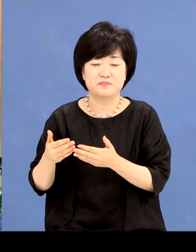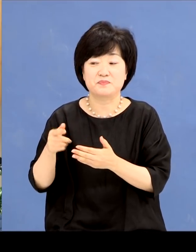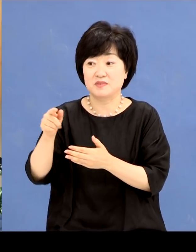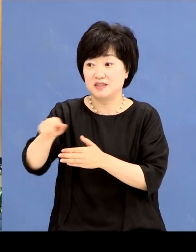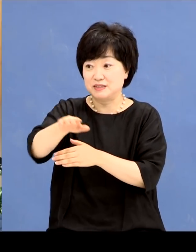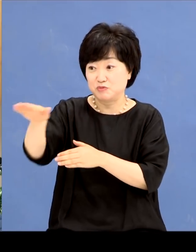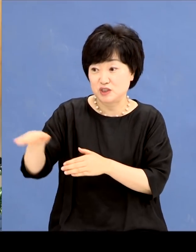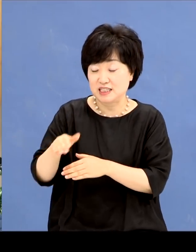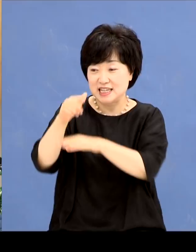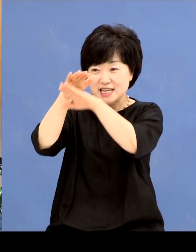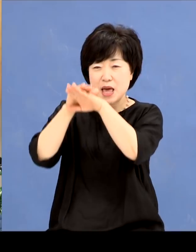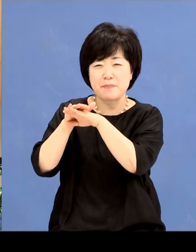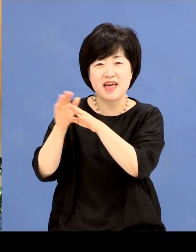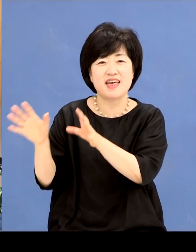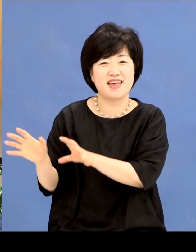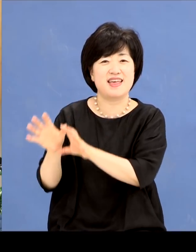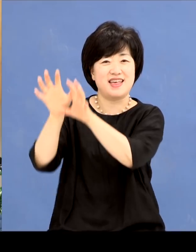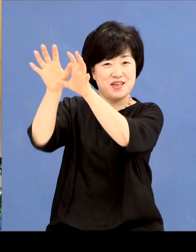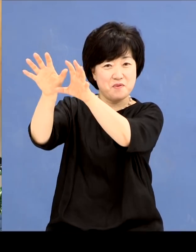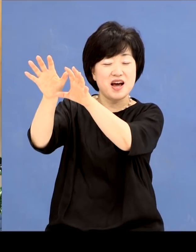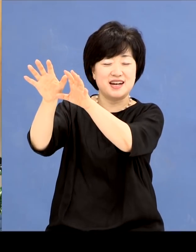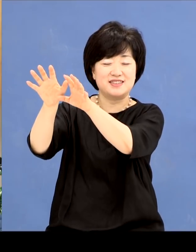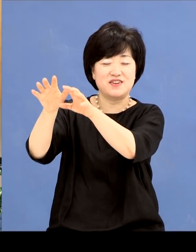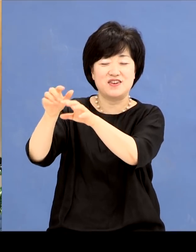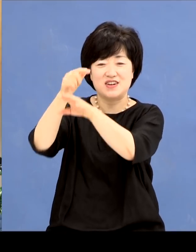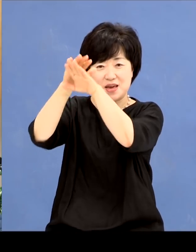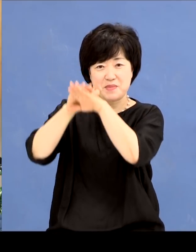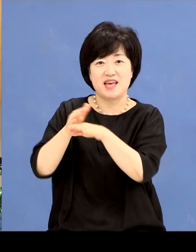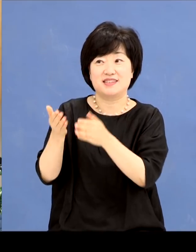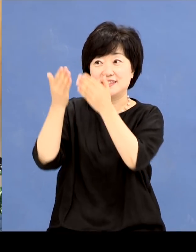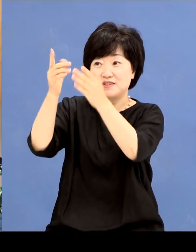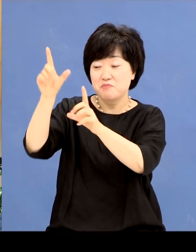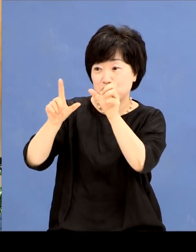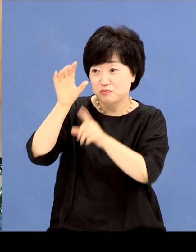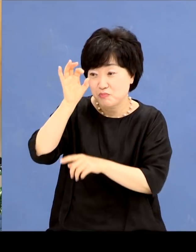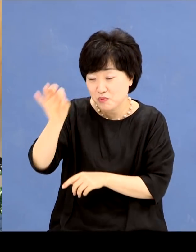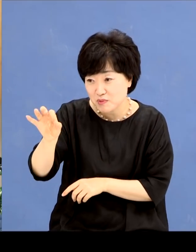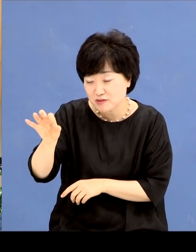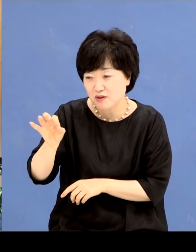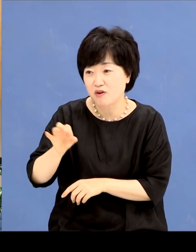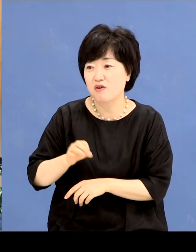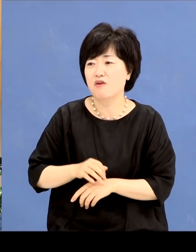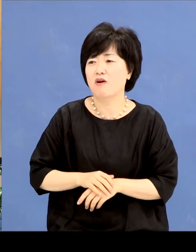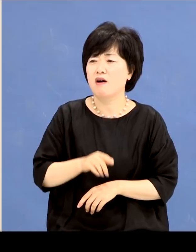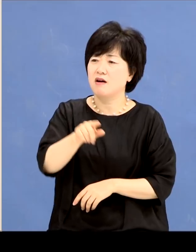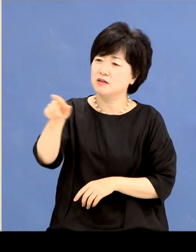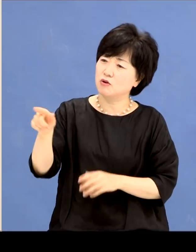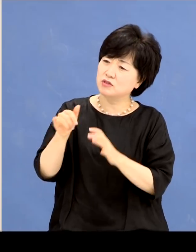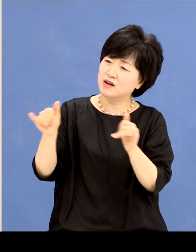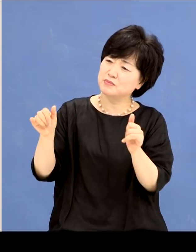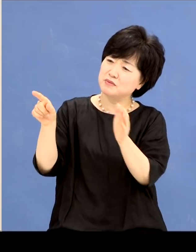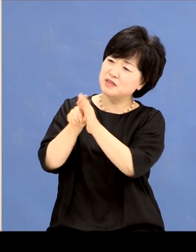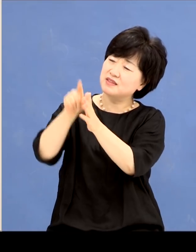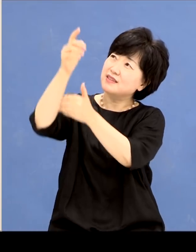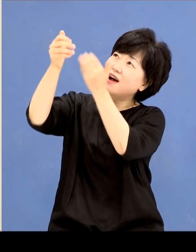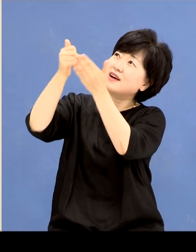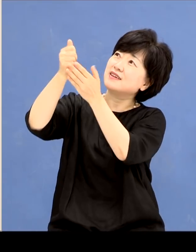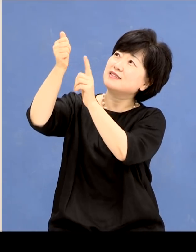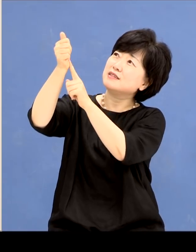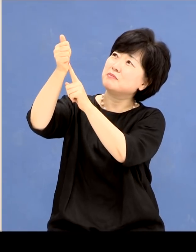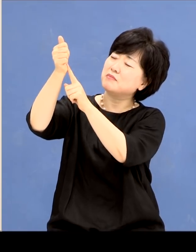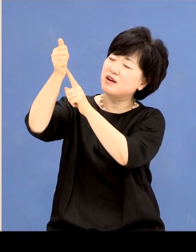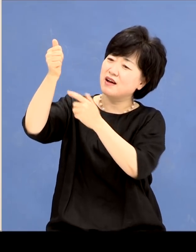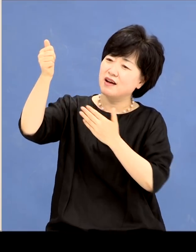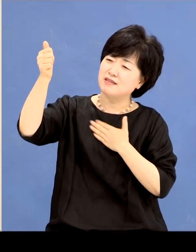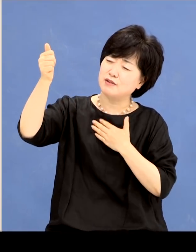이제 예배실에 올라가서 예배를 드리셨는데 제가 이제 그분들의 모습을 보면서 저분들이 믿는